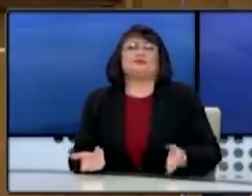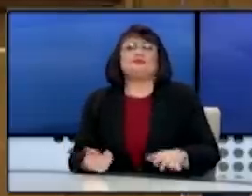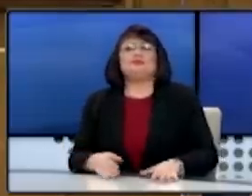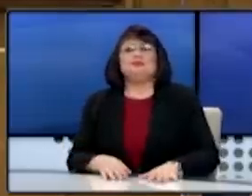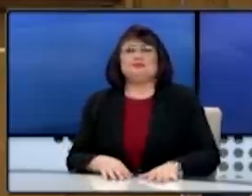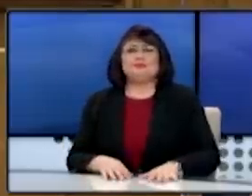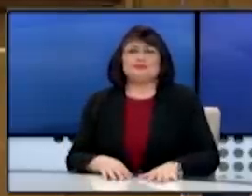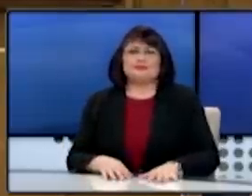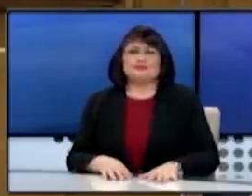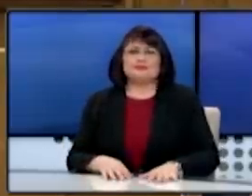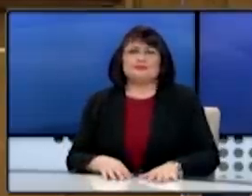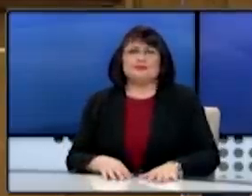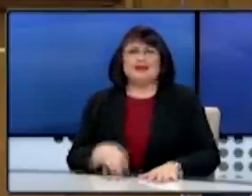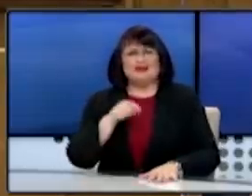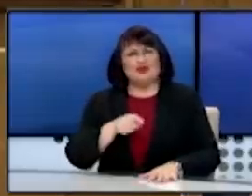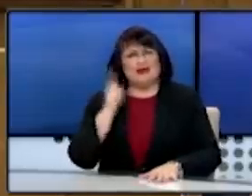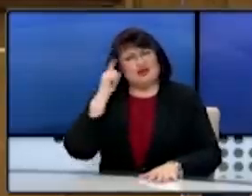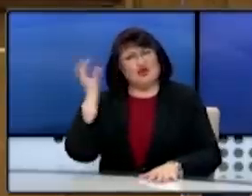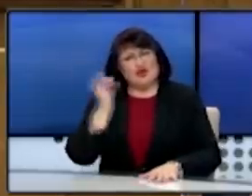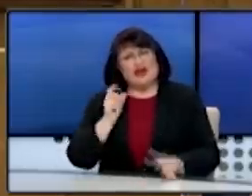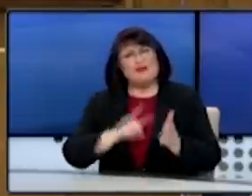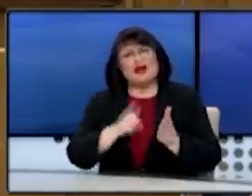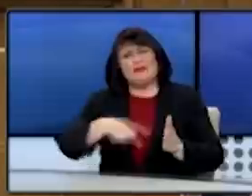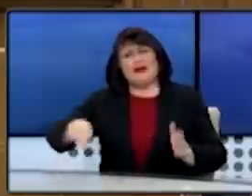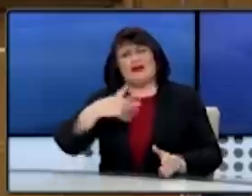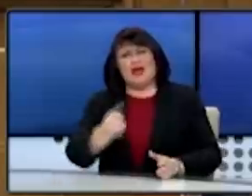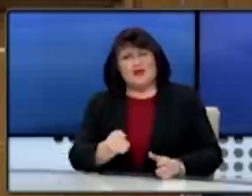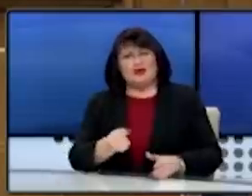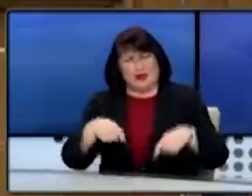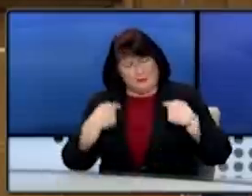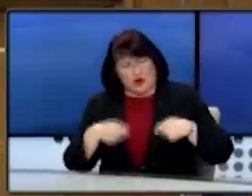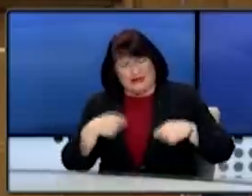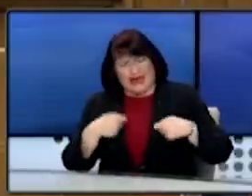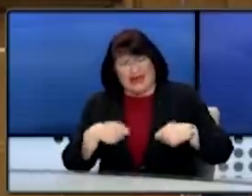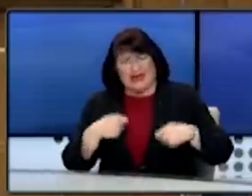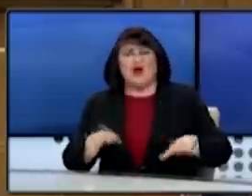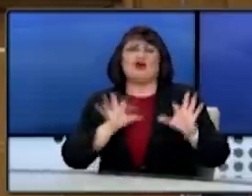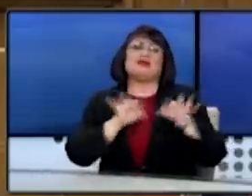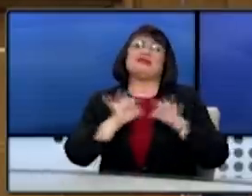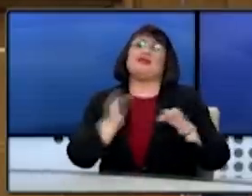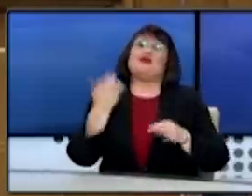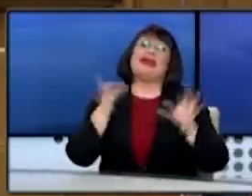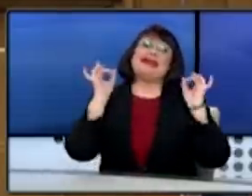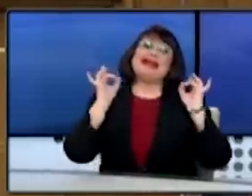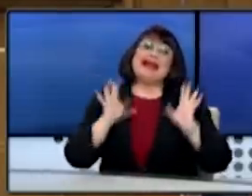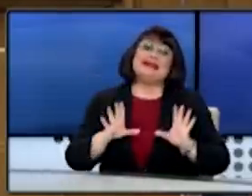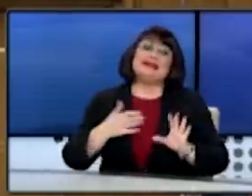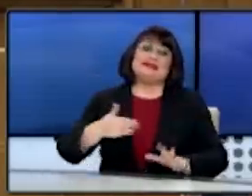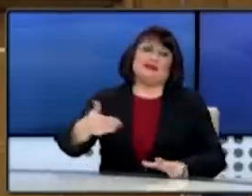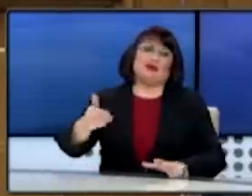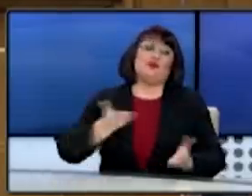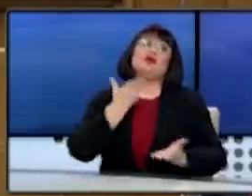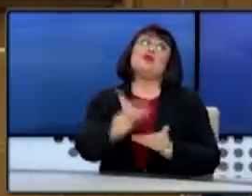τα αυτονόητα βαφτίζονται πολυτέλεια? Κανένας από εσάς δεν έχει τέτοιο είδος σχέδιο, τέτοια